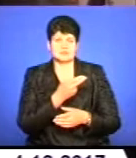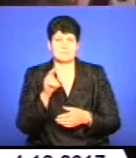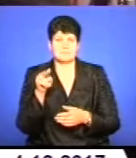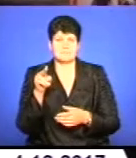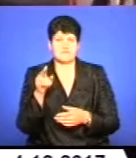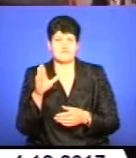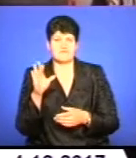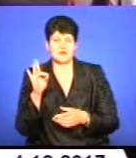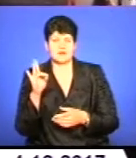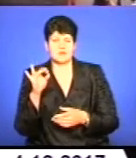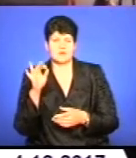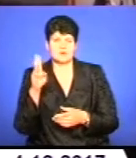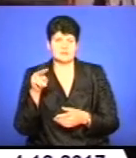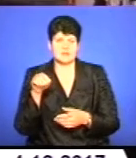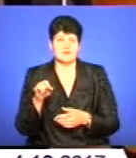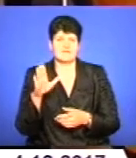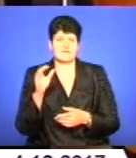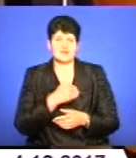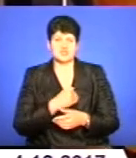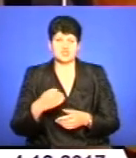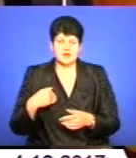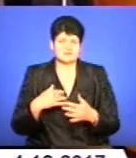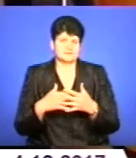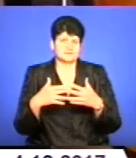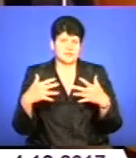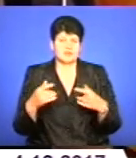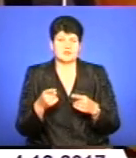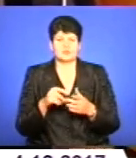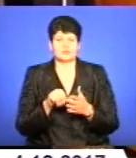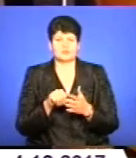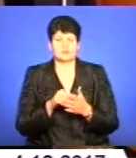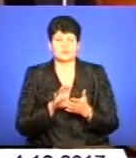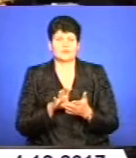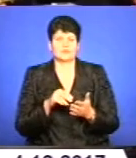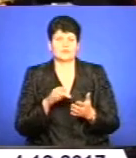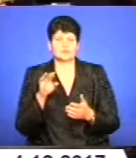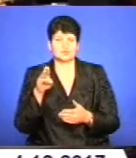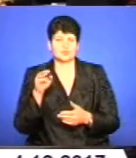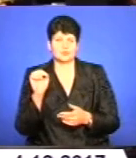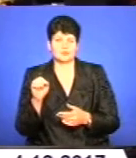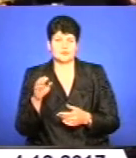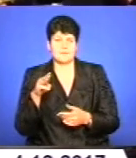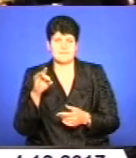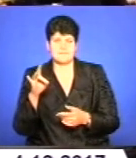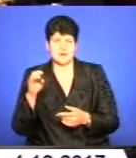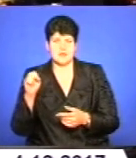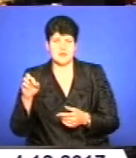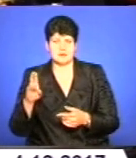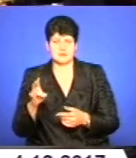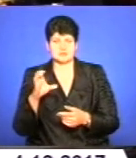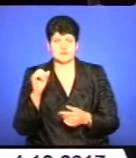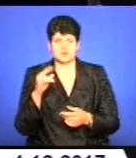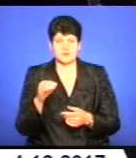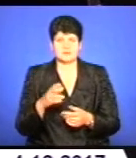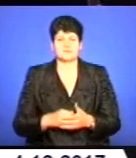Перемишль, Люблін, Білосток. Окремим проєктом в рамках фестивалю був тур Мар'яни Садовської містами Східної і Південної України.